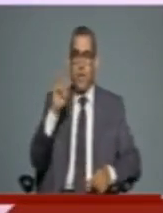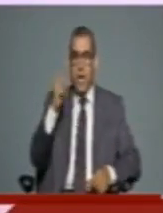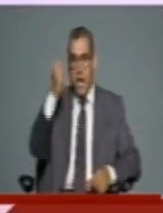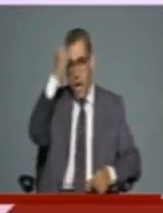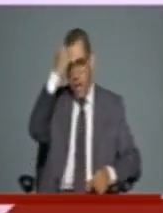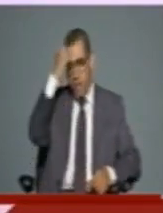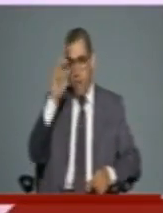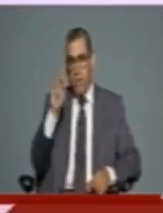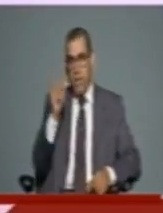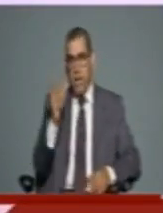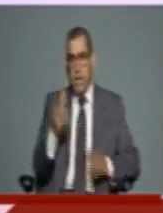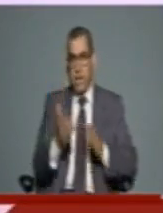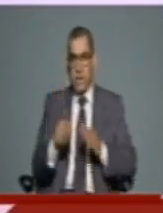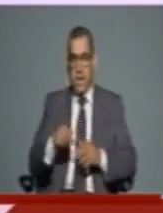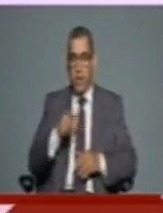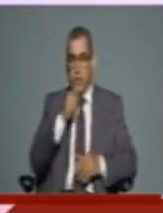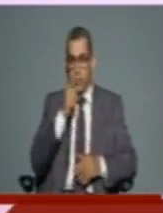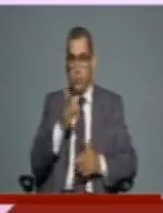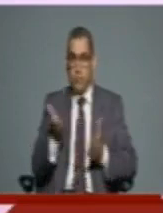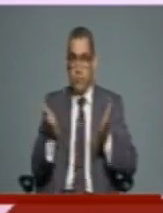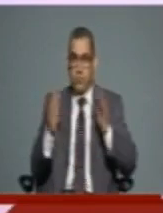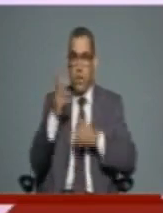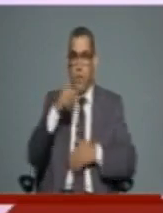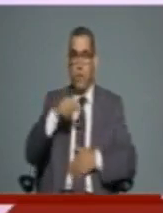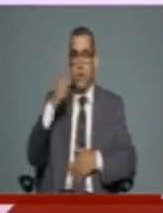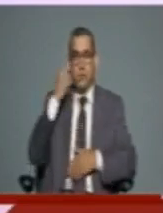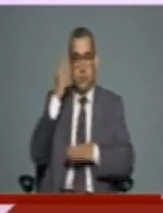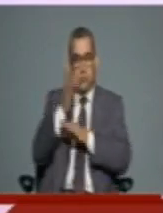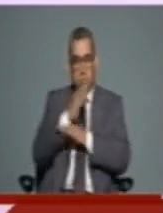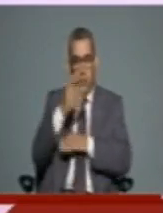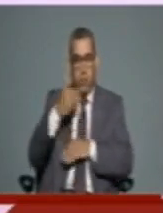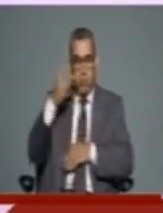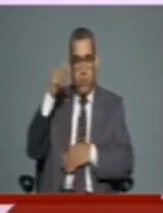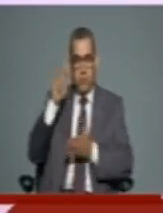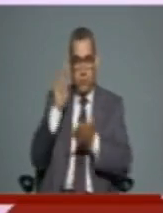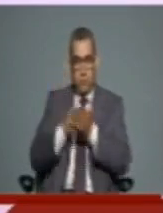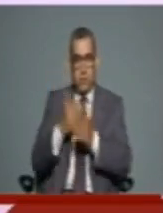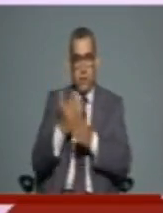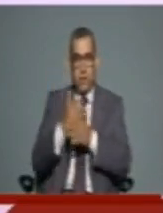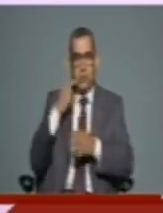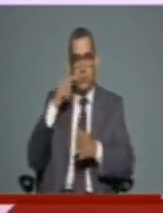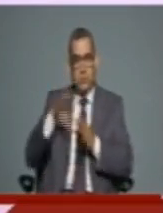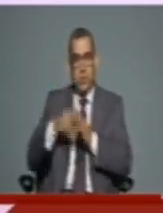750 ألف طن. وهناك خطة مستقبلية معتمدة بحيث نصل ل